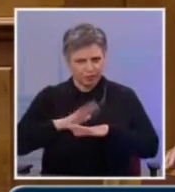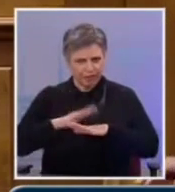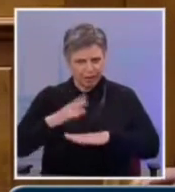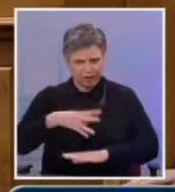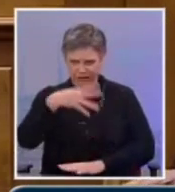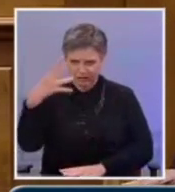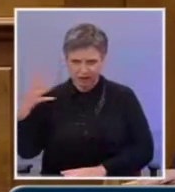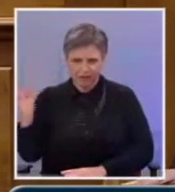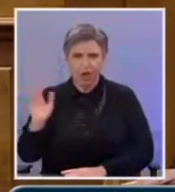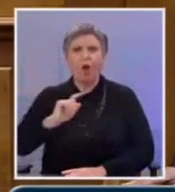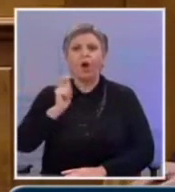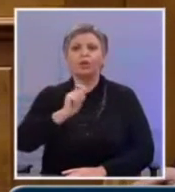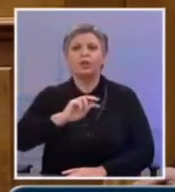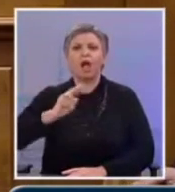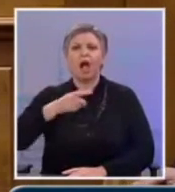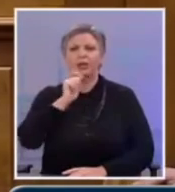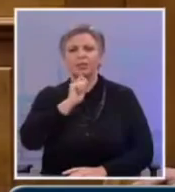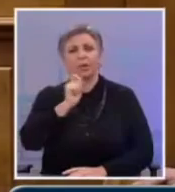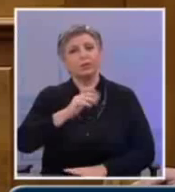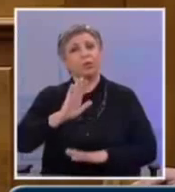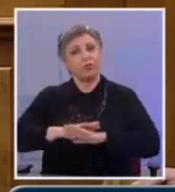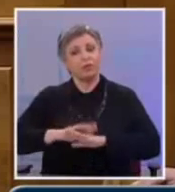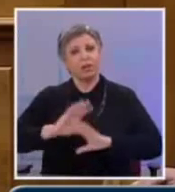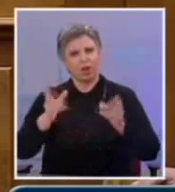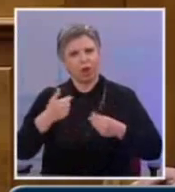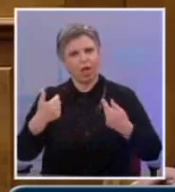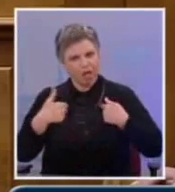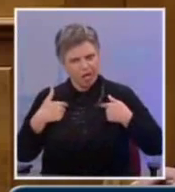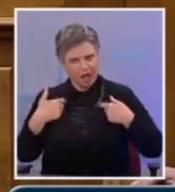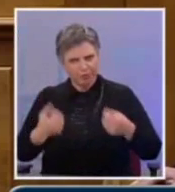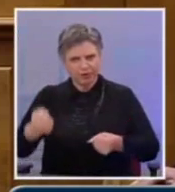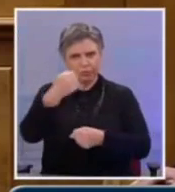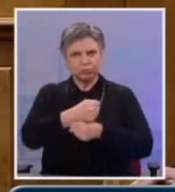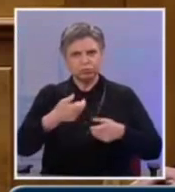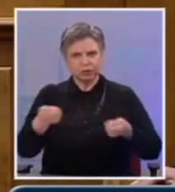εθρική στάση των αγορών. Λες και η αντιπολίτευση κυβερνά και αποφασίζει.